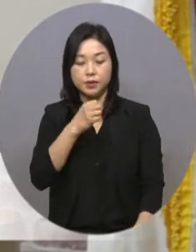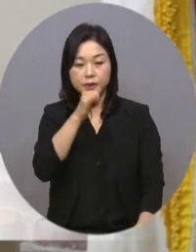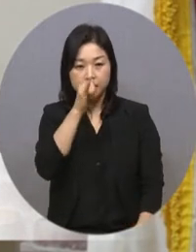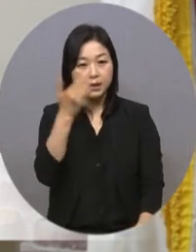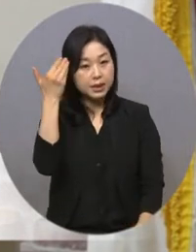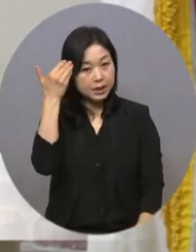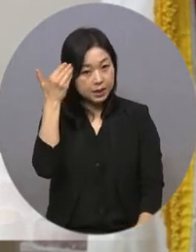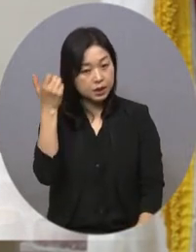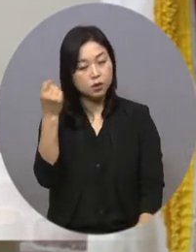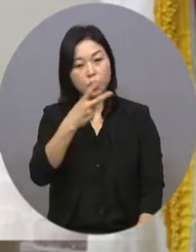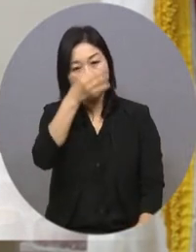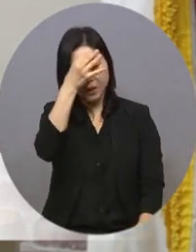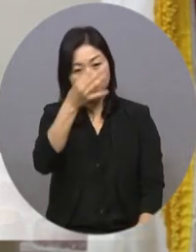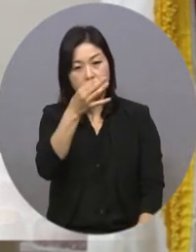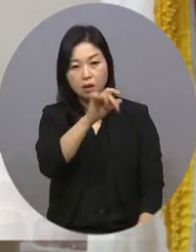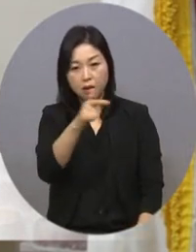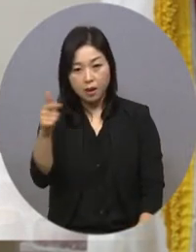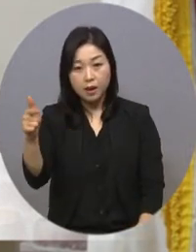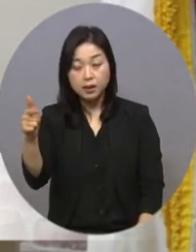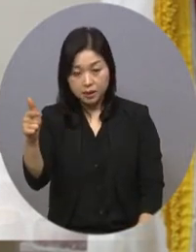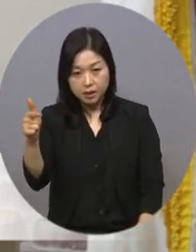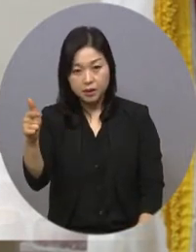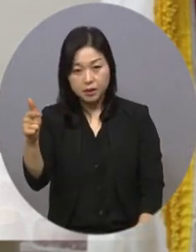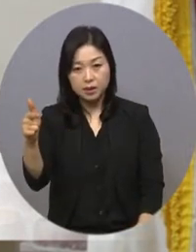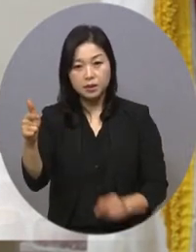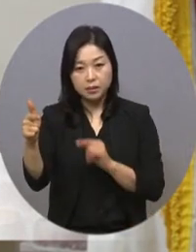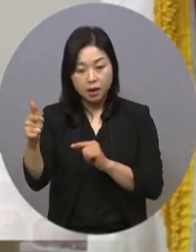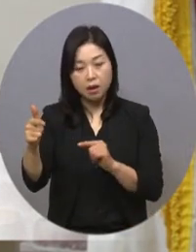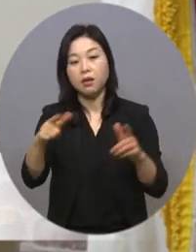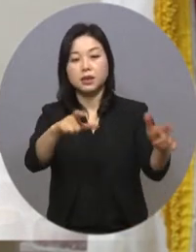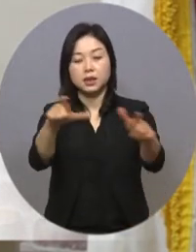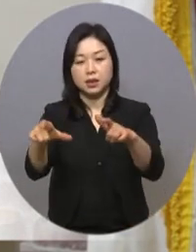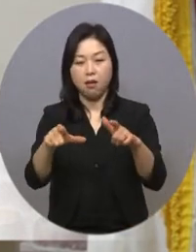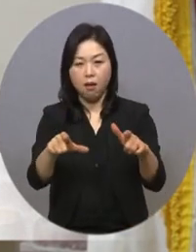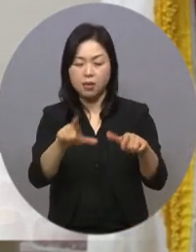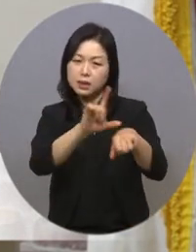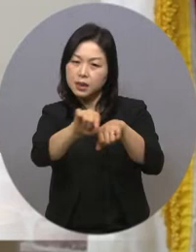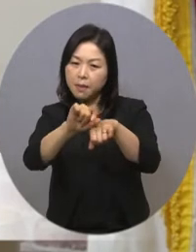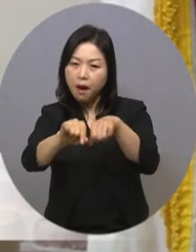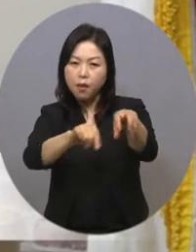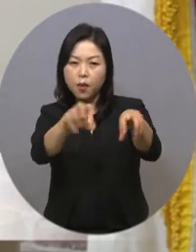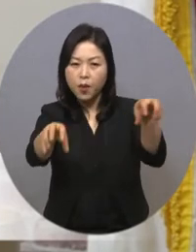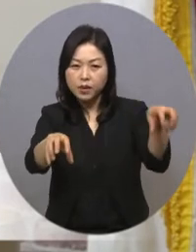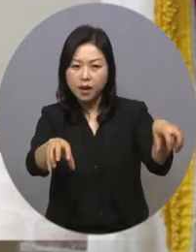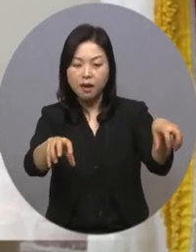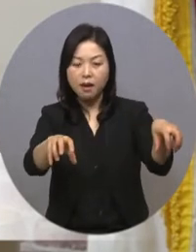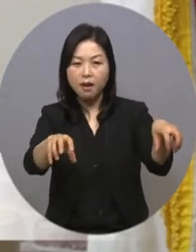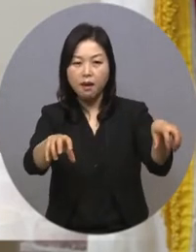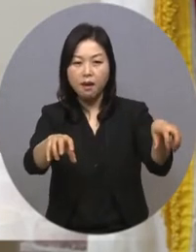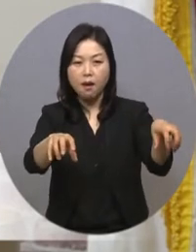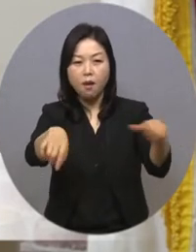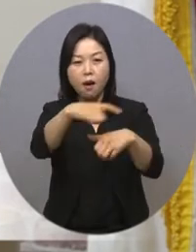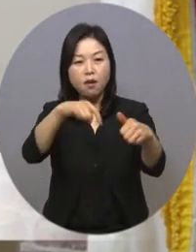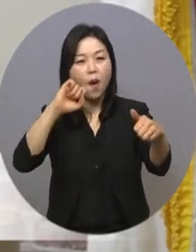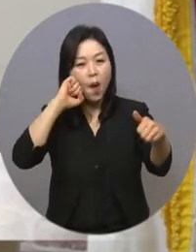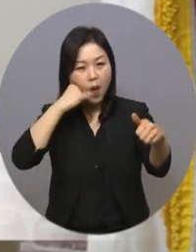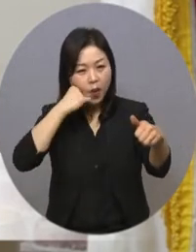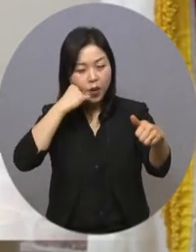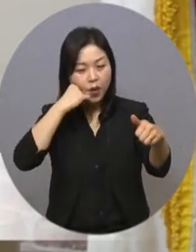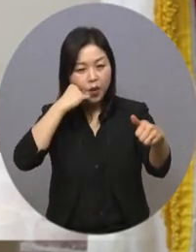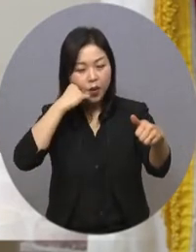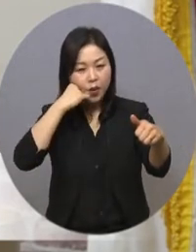있는 지식이나 좀 이런 기술을 가지고 도서 지역에 조금 어려운 환경에서